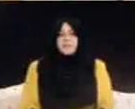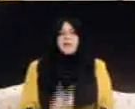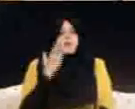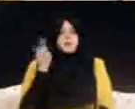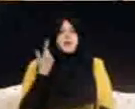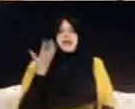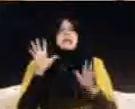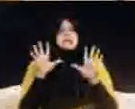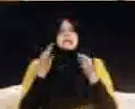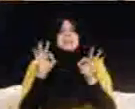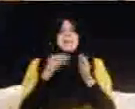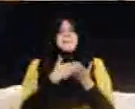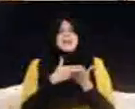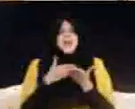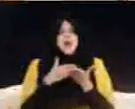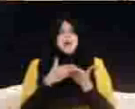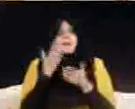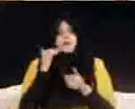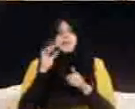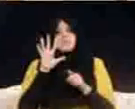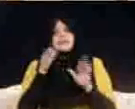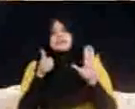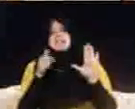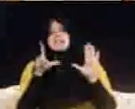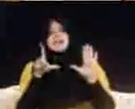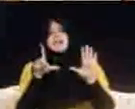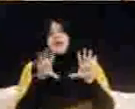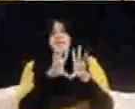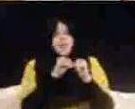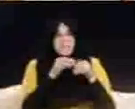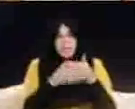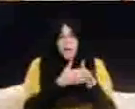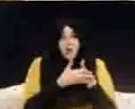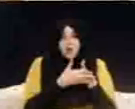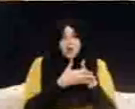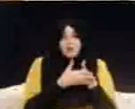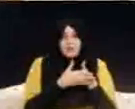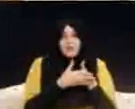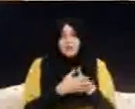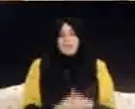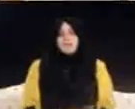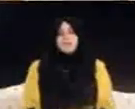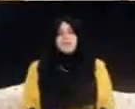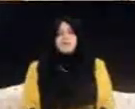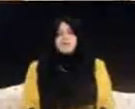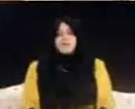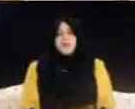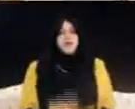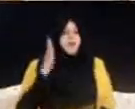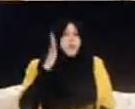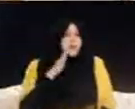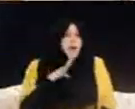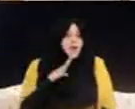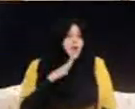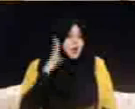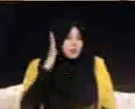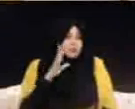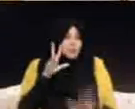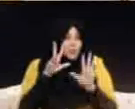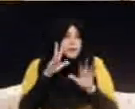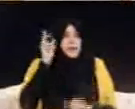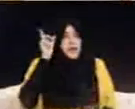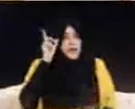10 ملايين، ممكن يخرج 5 6 7 ملايين للعائله لهذو المحتاجين اللي توفر فيهم الصفات